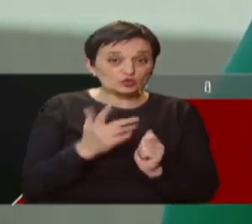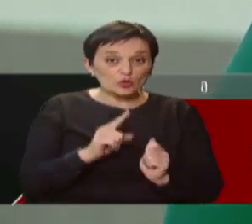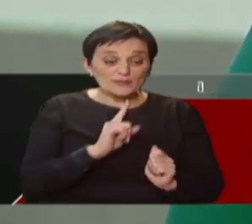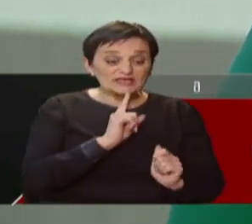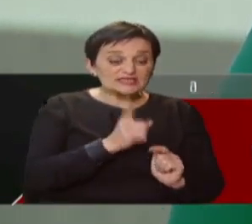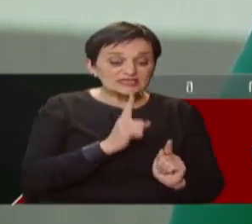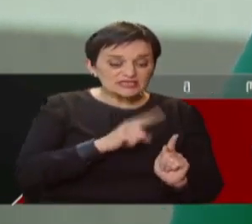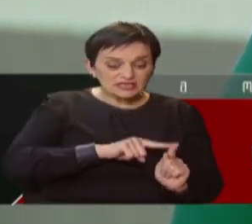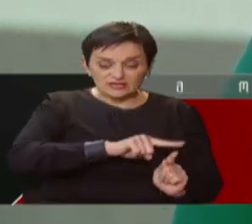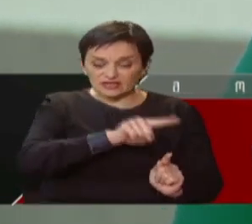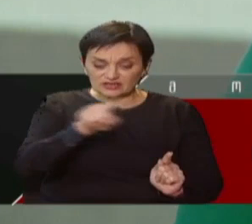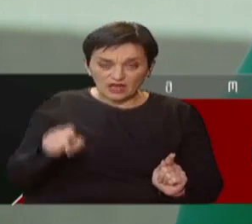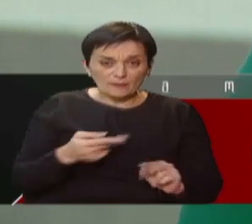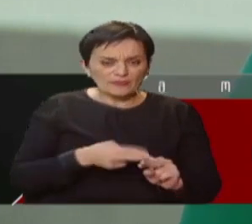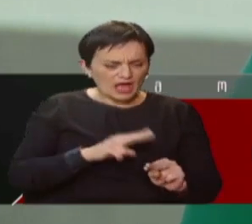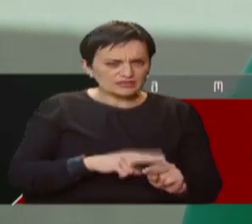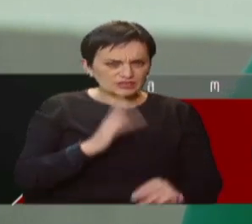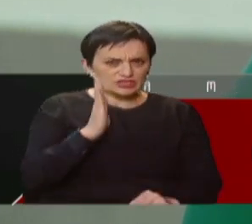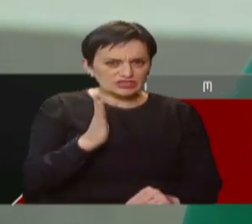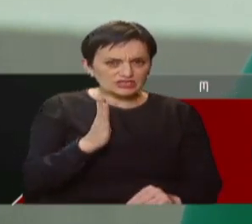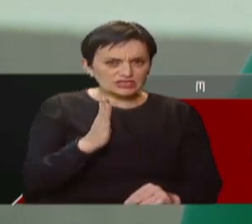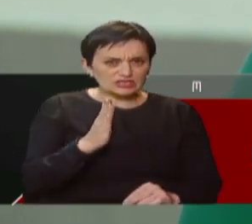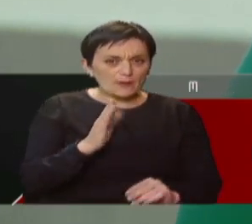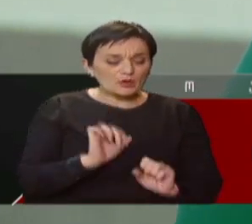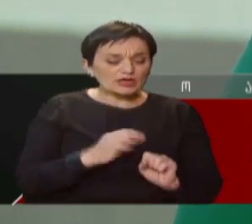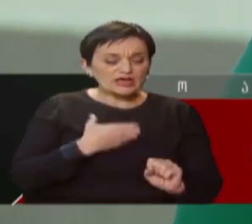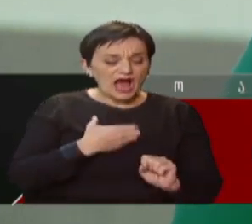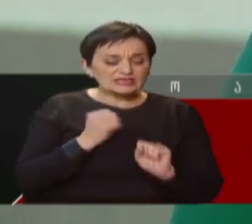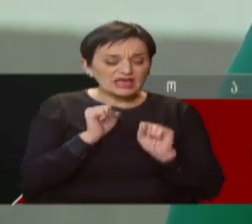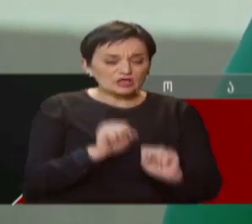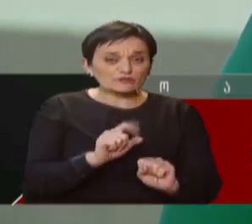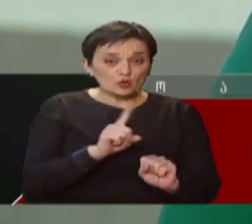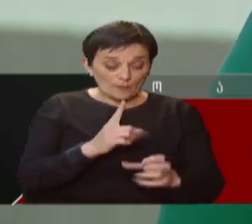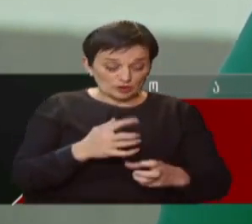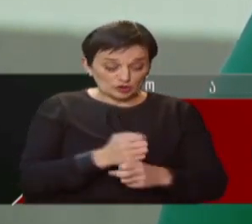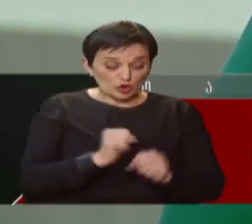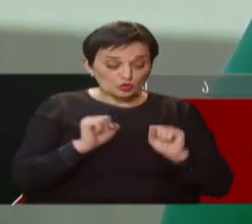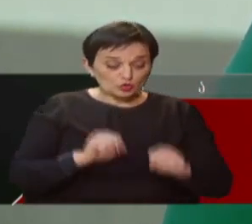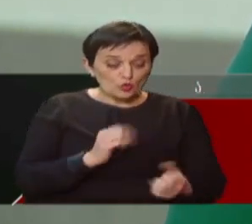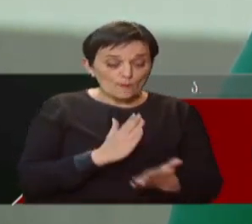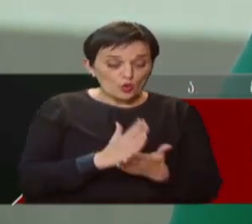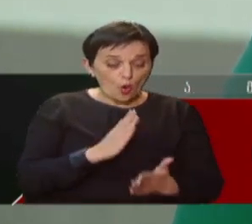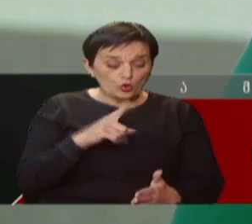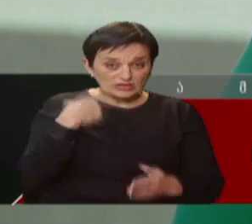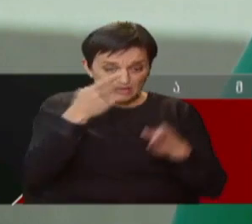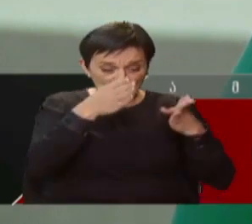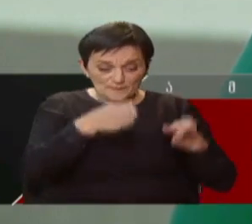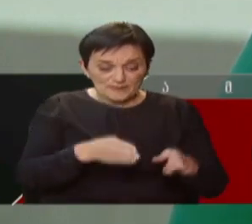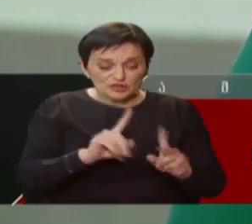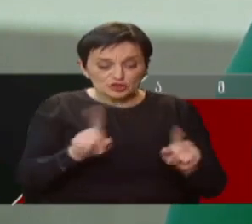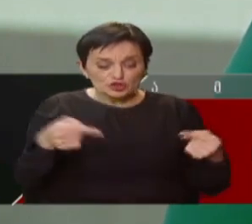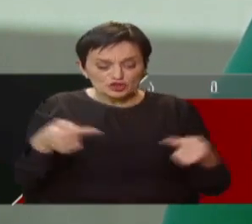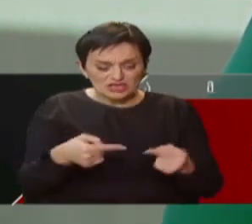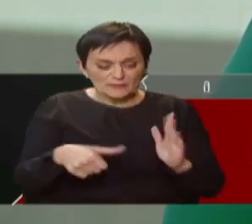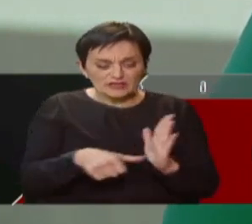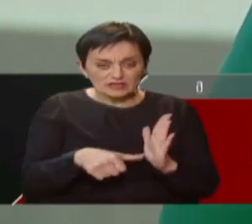წლიდან წლამდე, ამდენად ეს იქნება გადასხვევა იმისთვის, რომ შეზღუდული შესაძლებლობის მქონე პირს ქონდეს შესაფერისი